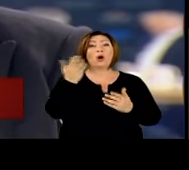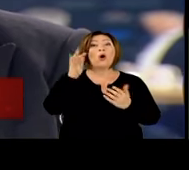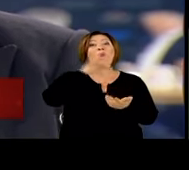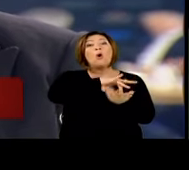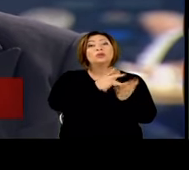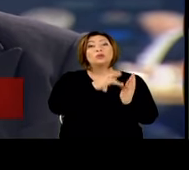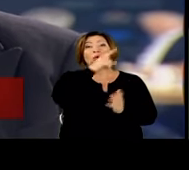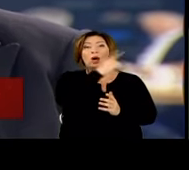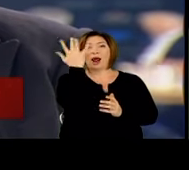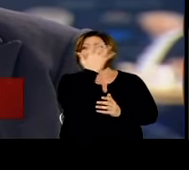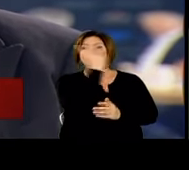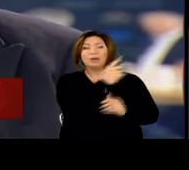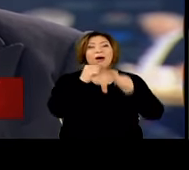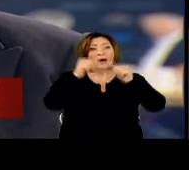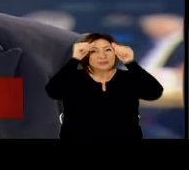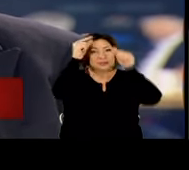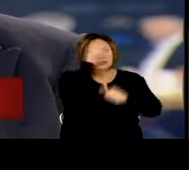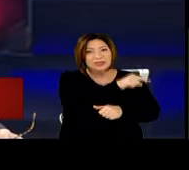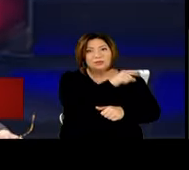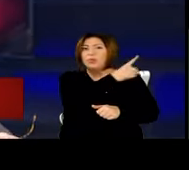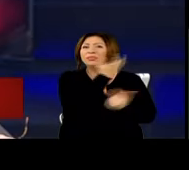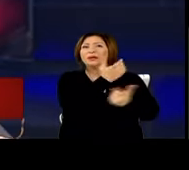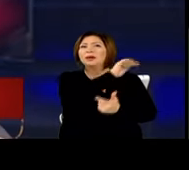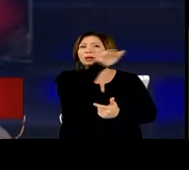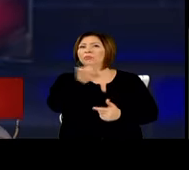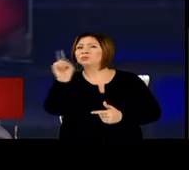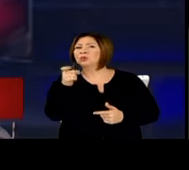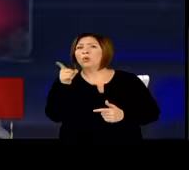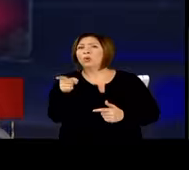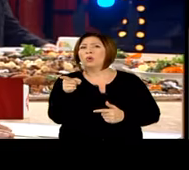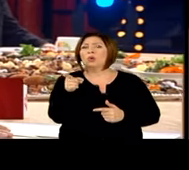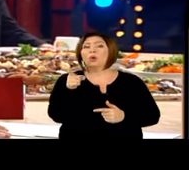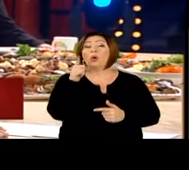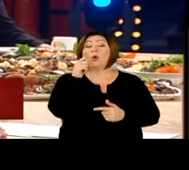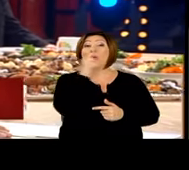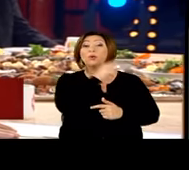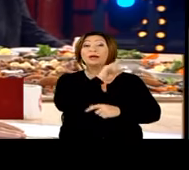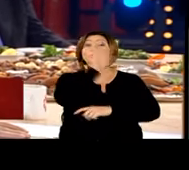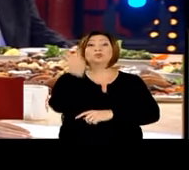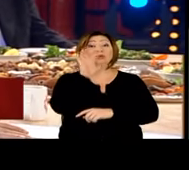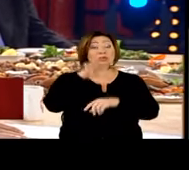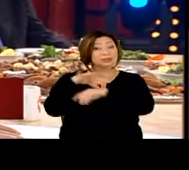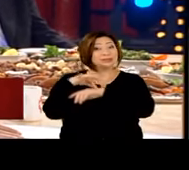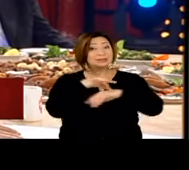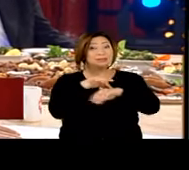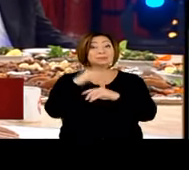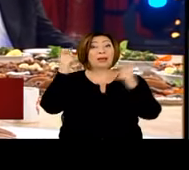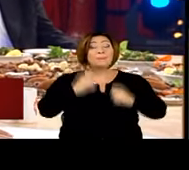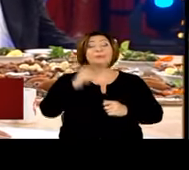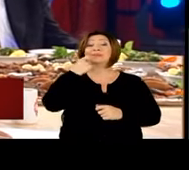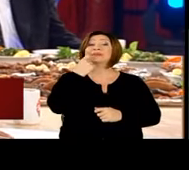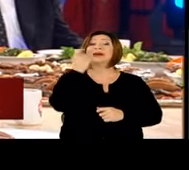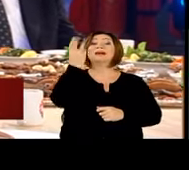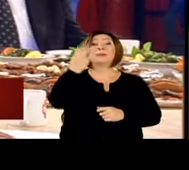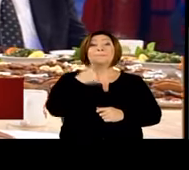bütün kraliyet aileleri. Suudi Arabistan olsun. Onlar nereden gelip sizi bulmuşlardı? Onlar çünkü turizm yaptığım yıllardan